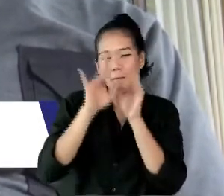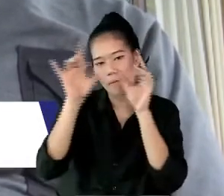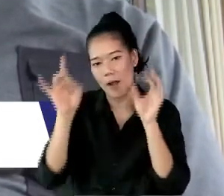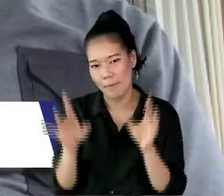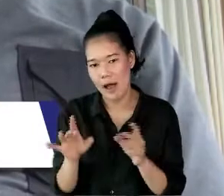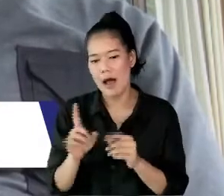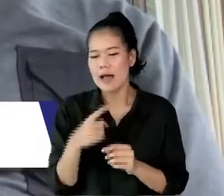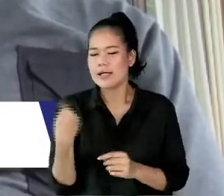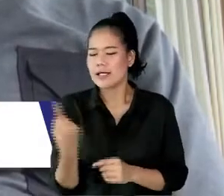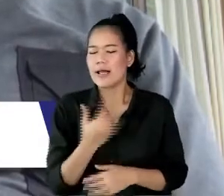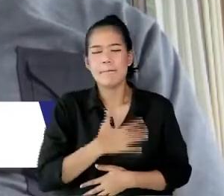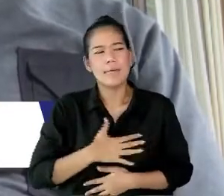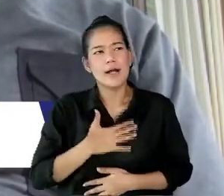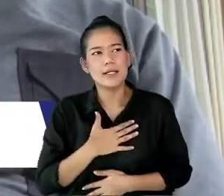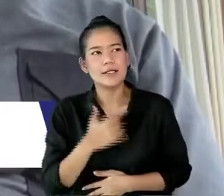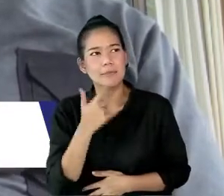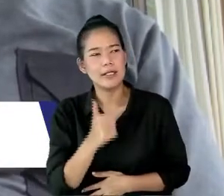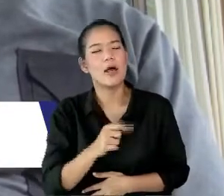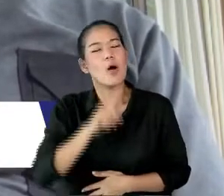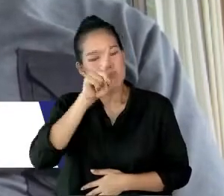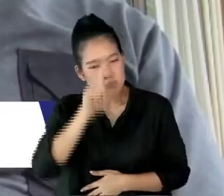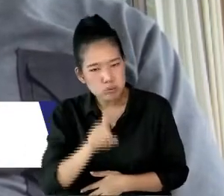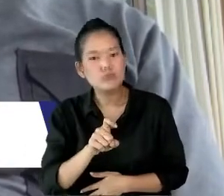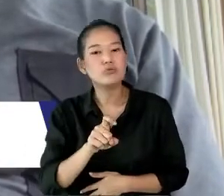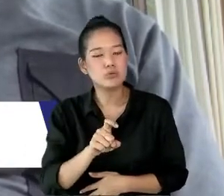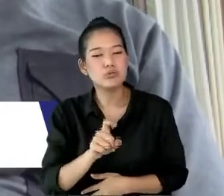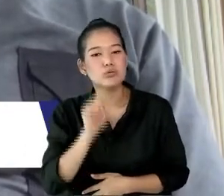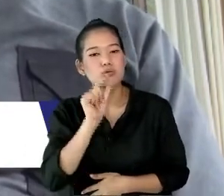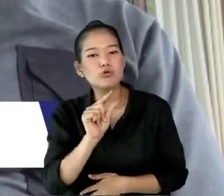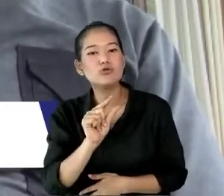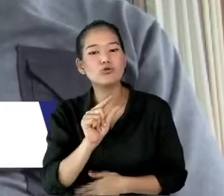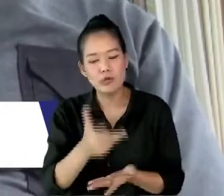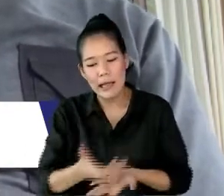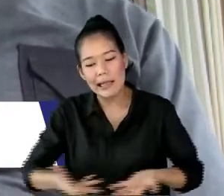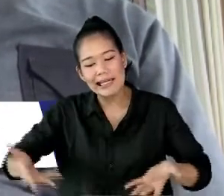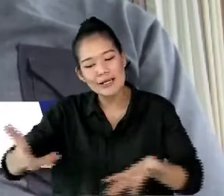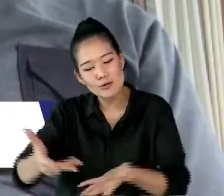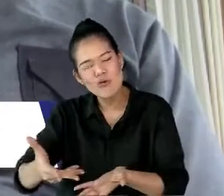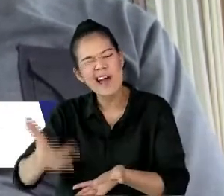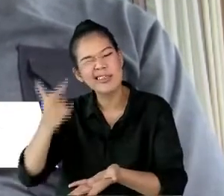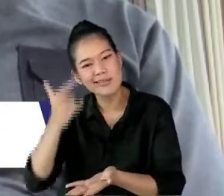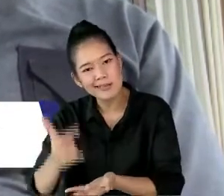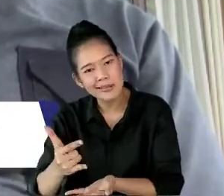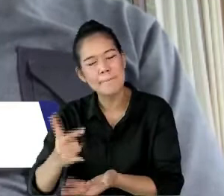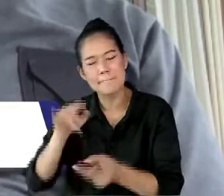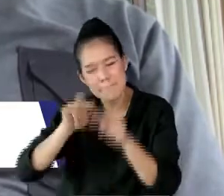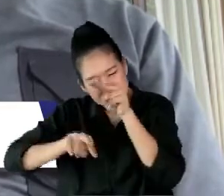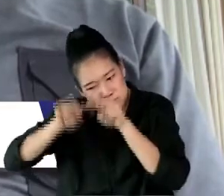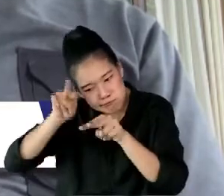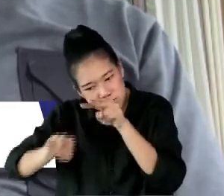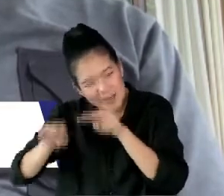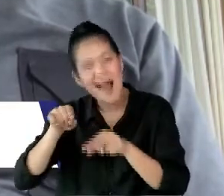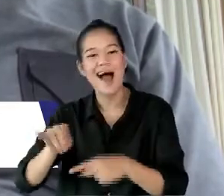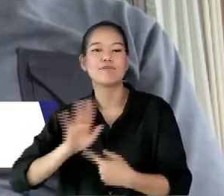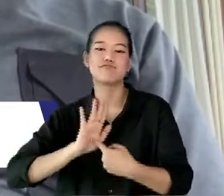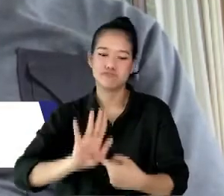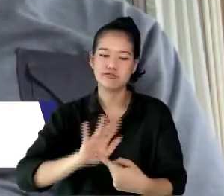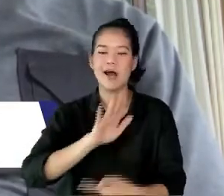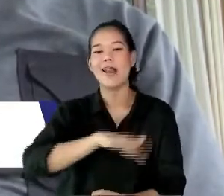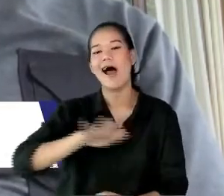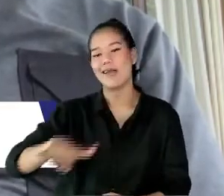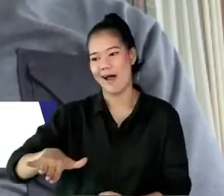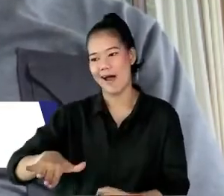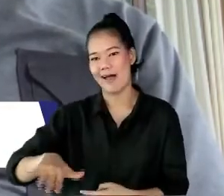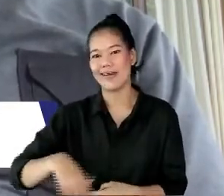merasa kita perlu menjaga keamanan lingkungan sekitar. Dan itu yang kita contohin ke anak-anak.